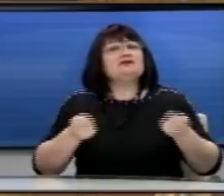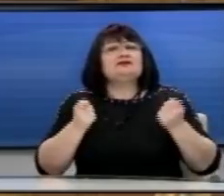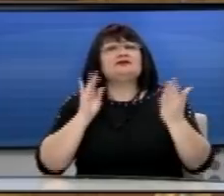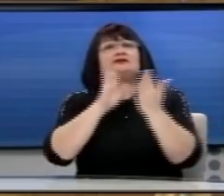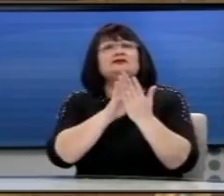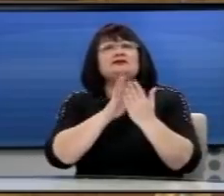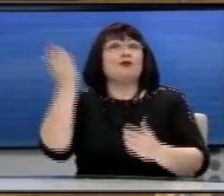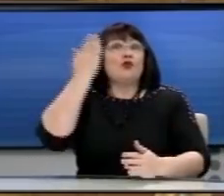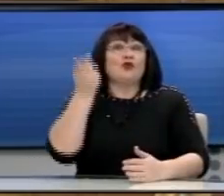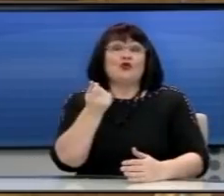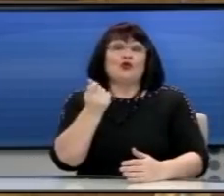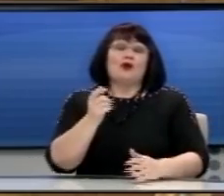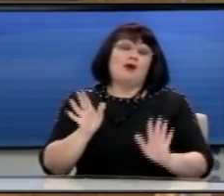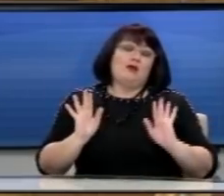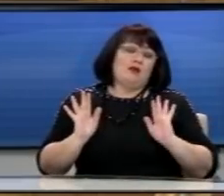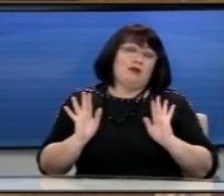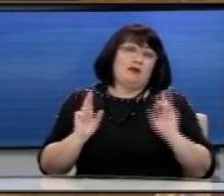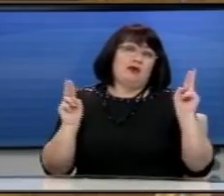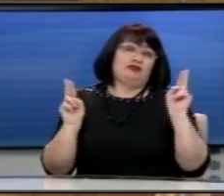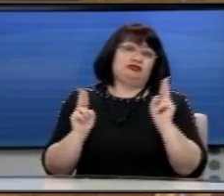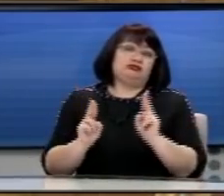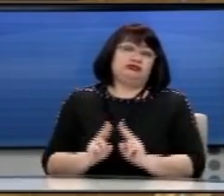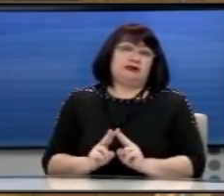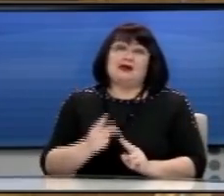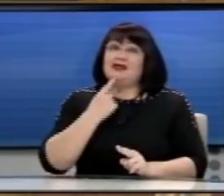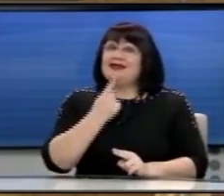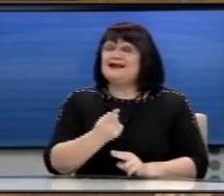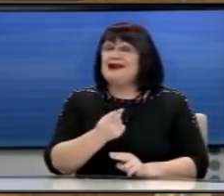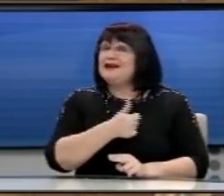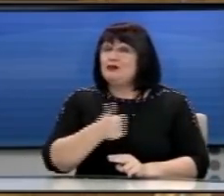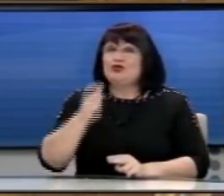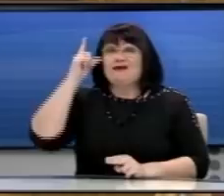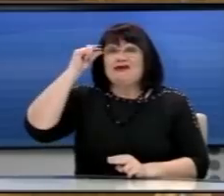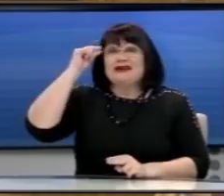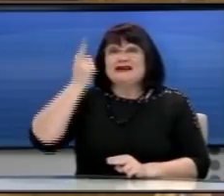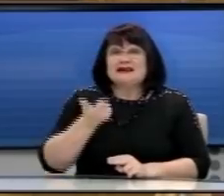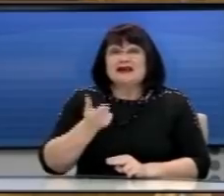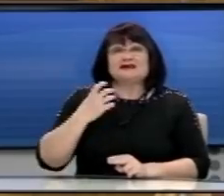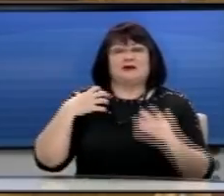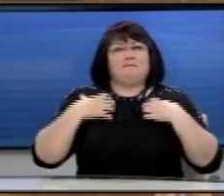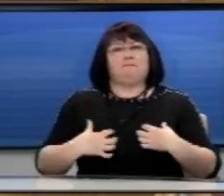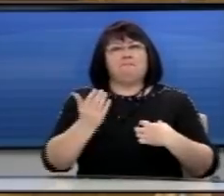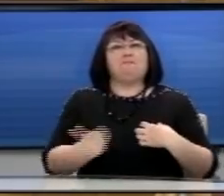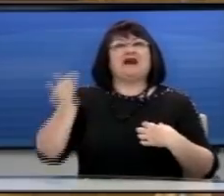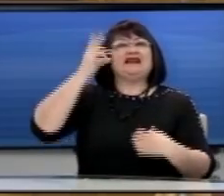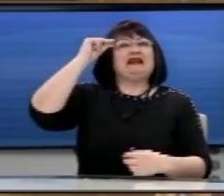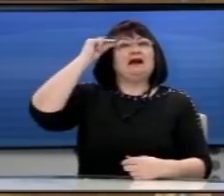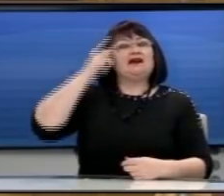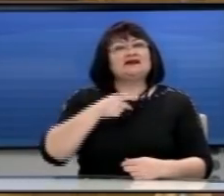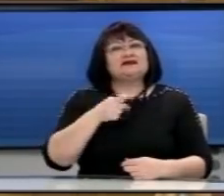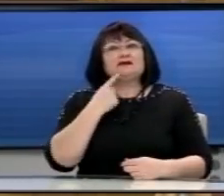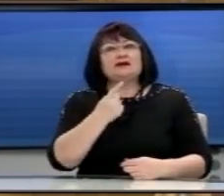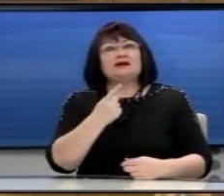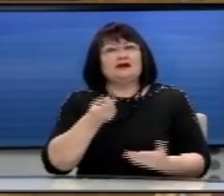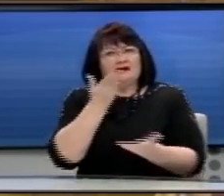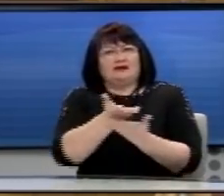μόνο ως κόστος. Και αυτά δεν τα λένε μόνο οι φοιτητές. Μια σειρά πριτάνης έχουν